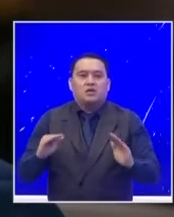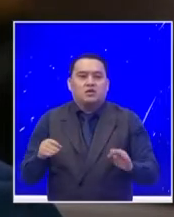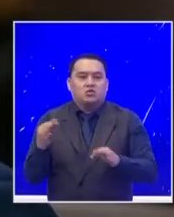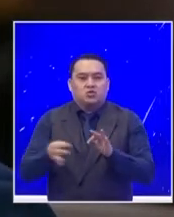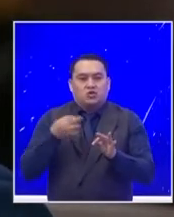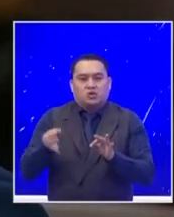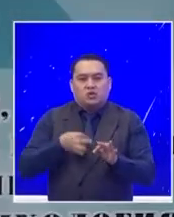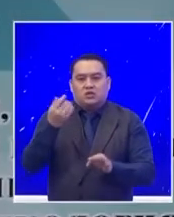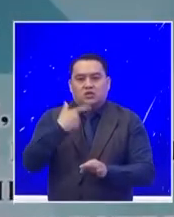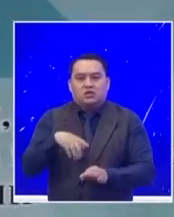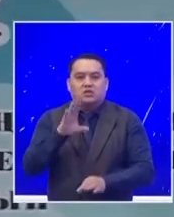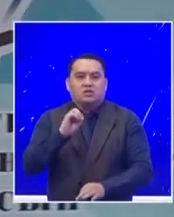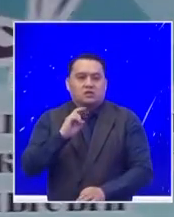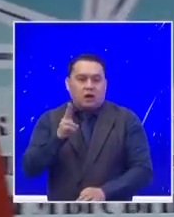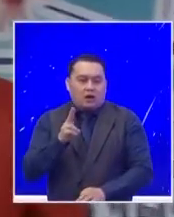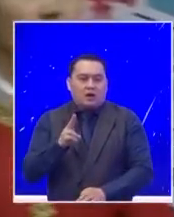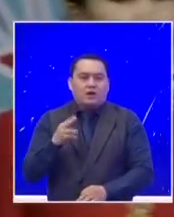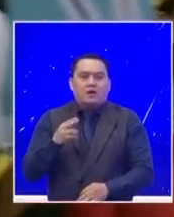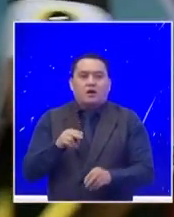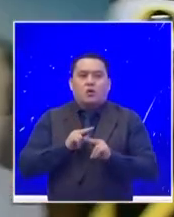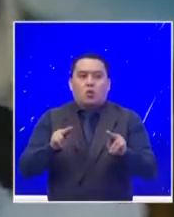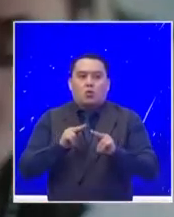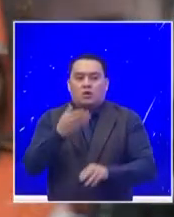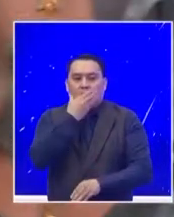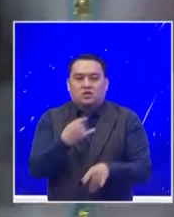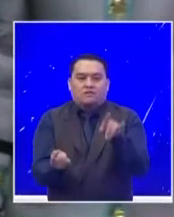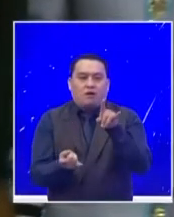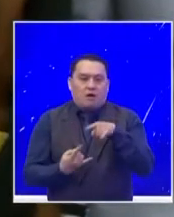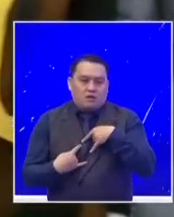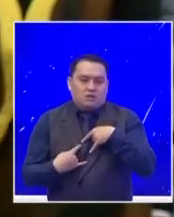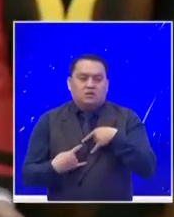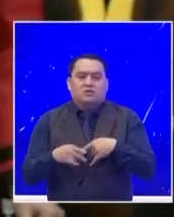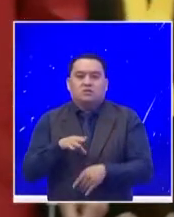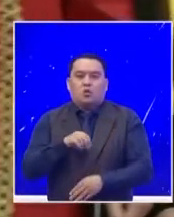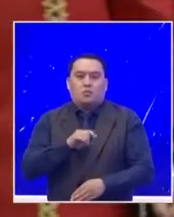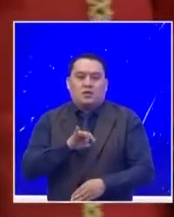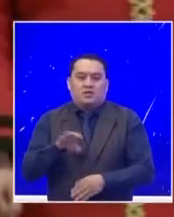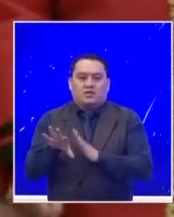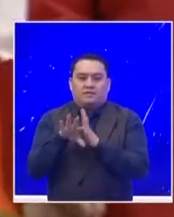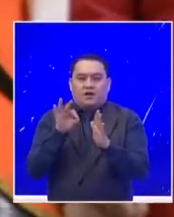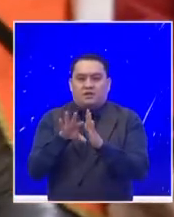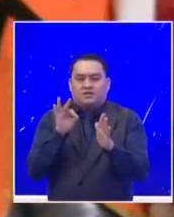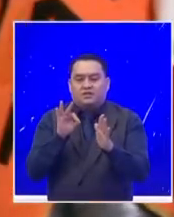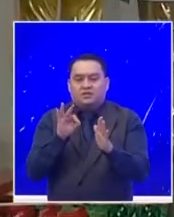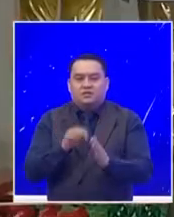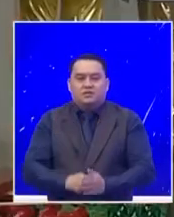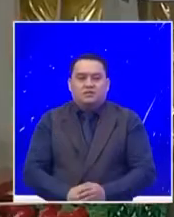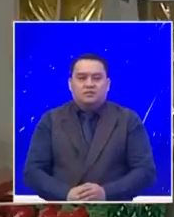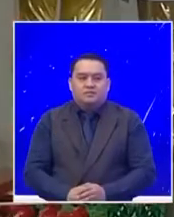шили одежду сакского периода. По словам преподавателя, красивые костюмы царицы степей Тамерис они выбрали неспроста.